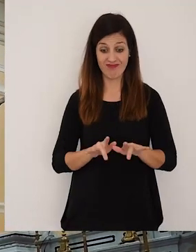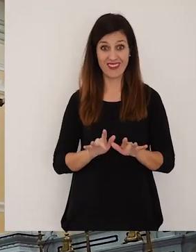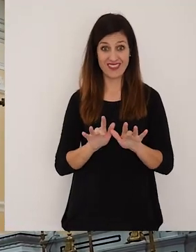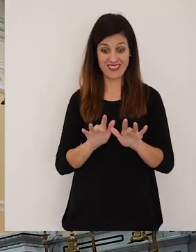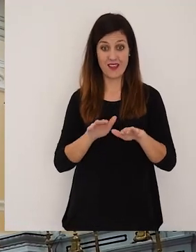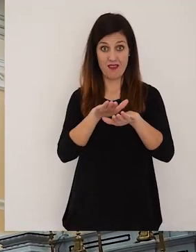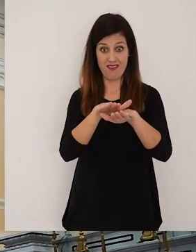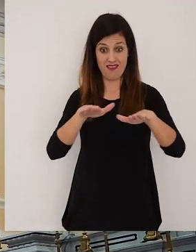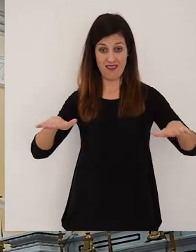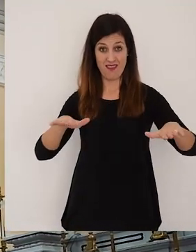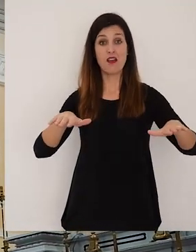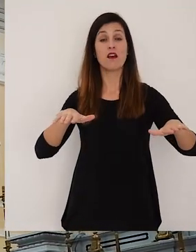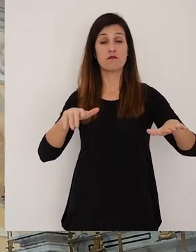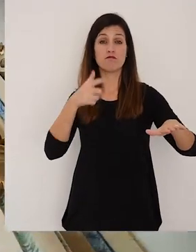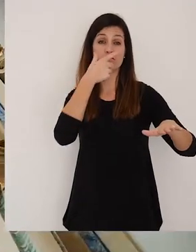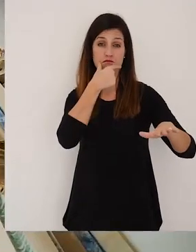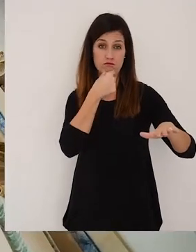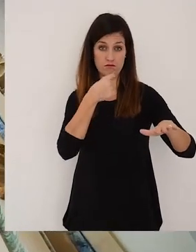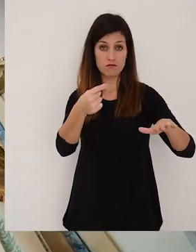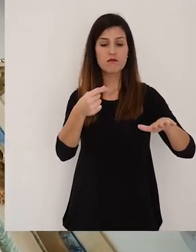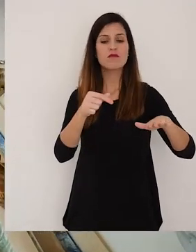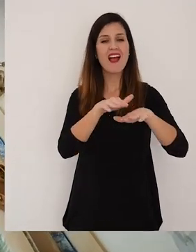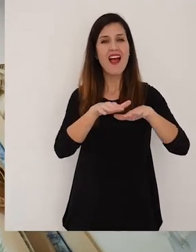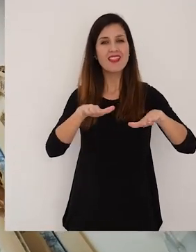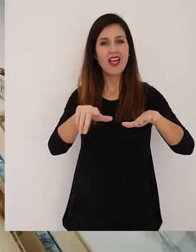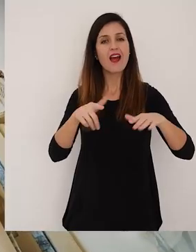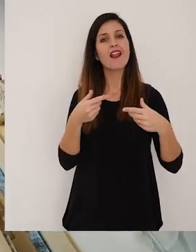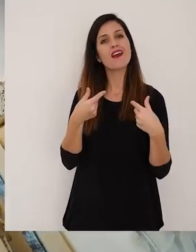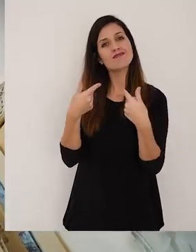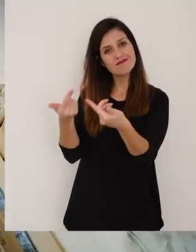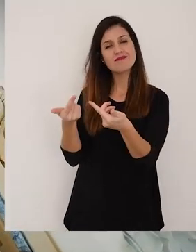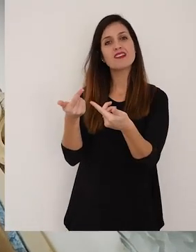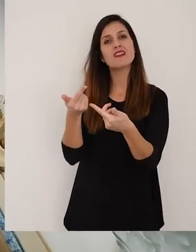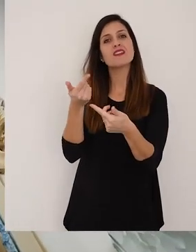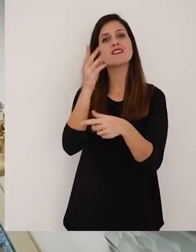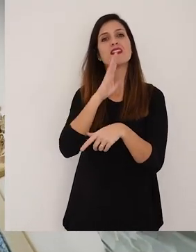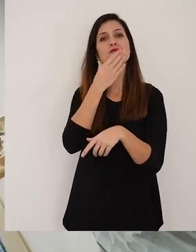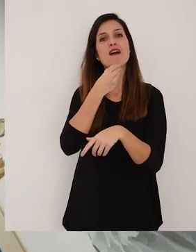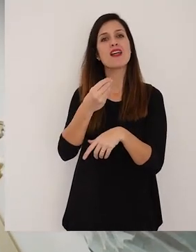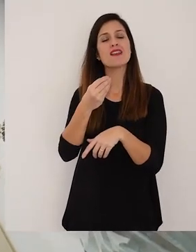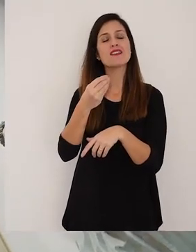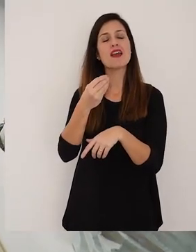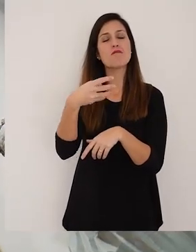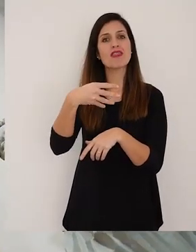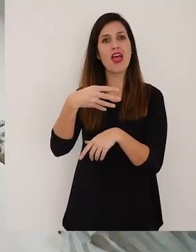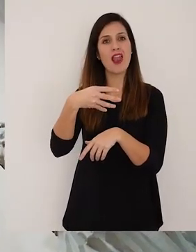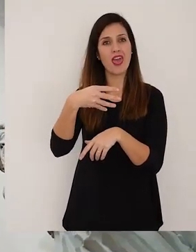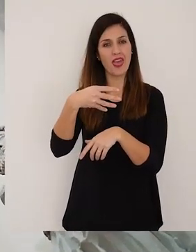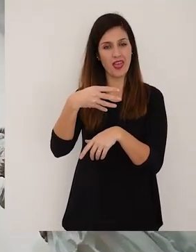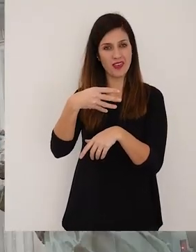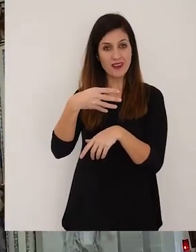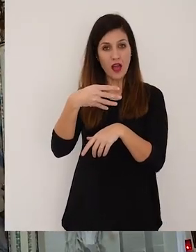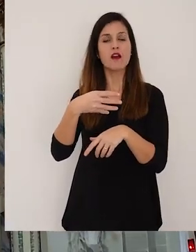Posizionato sul transetto è degno di nota l'altare dedicato alla santa titolare, intagliato con grande perizia nel Settecento.